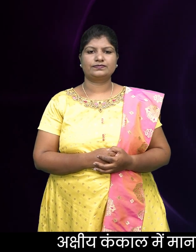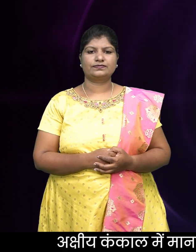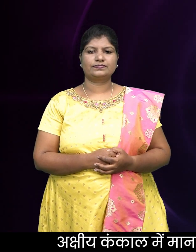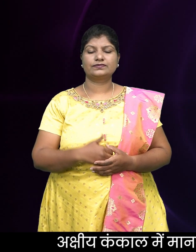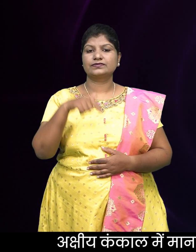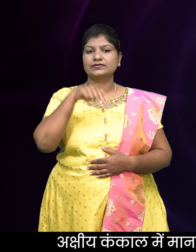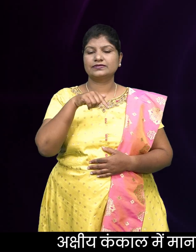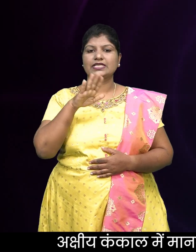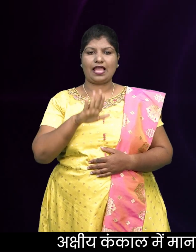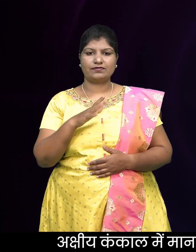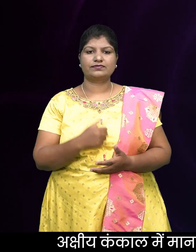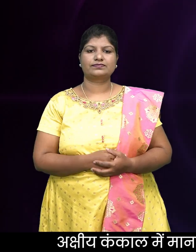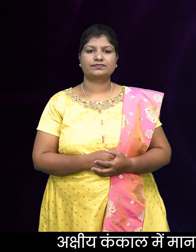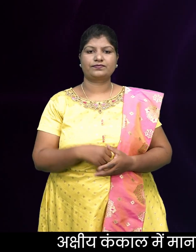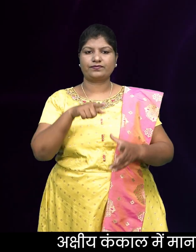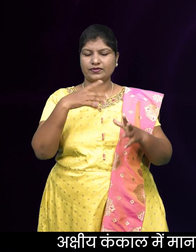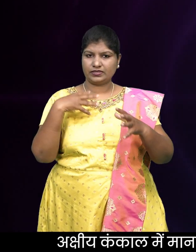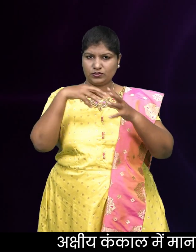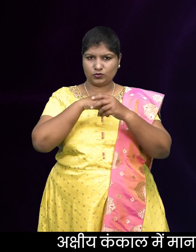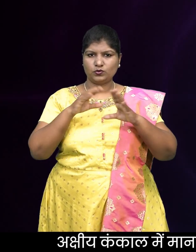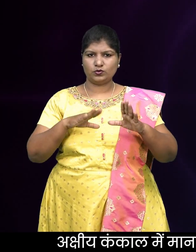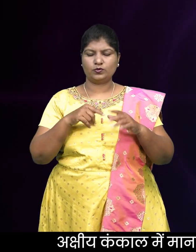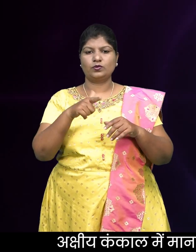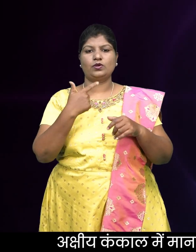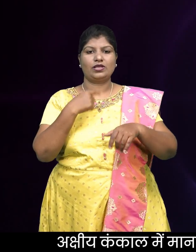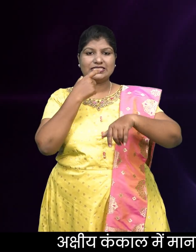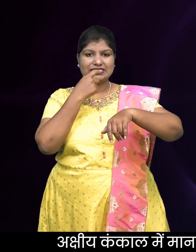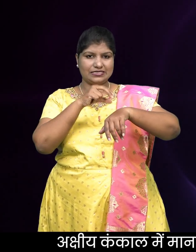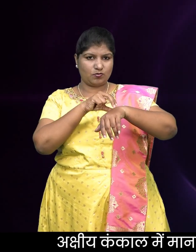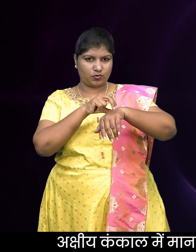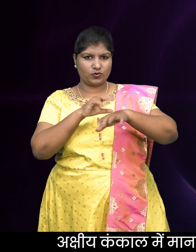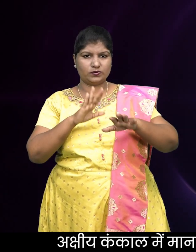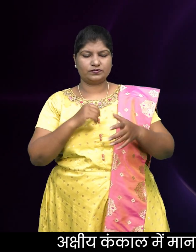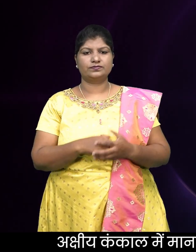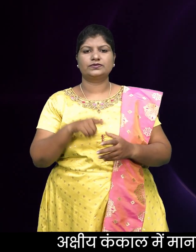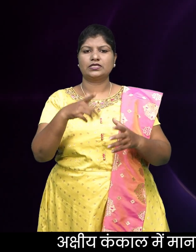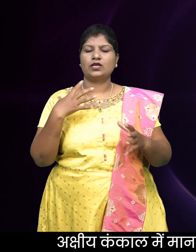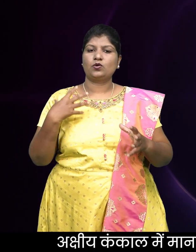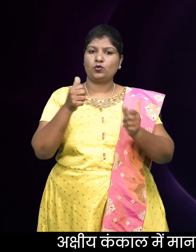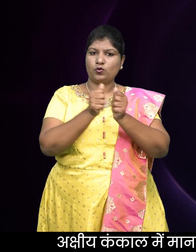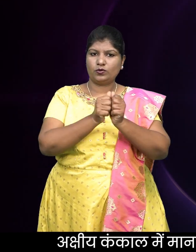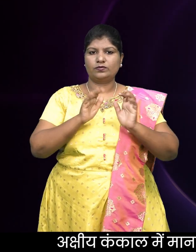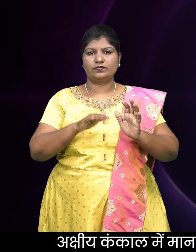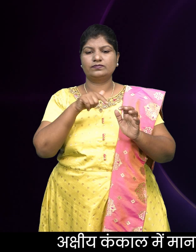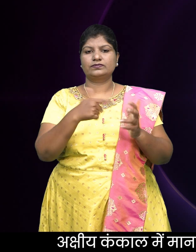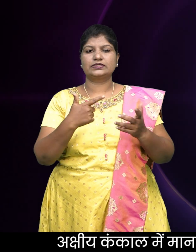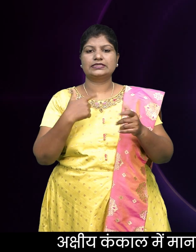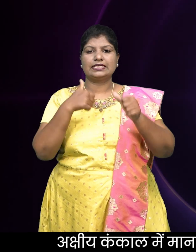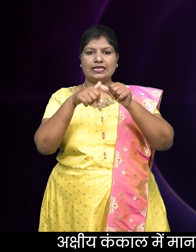अक्षीय कंकाल में मानव शरीर की धुरी या केंद्र रेखा के साथ हड्डियां होती है।